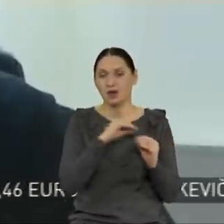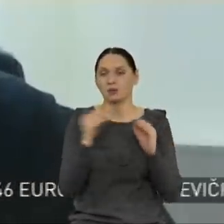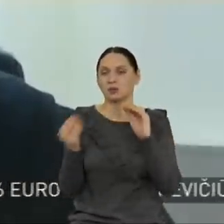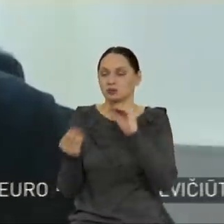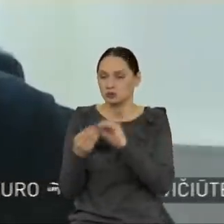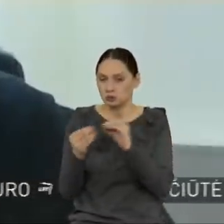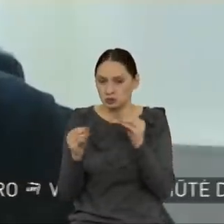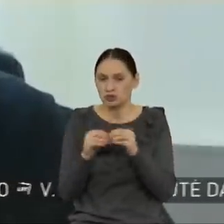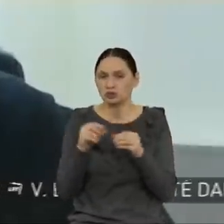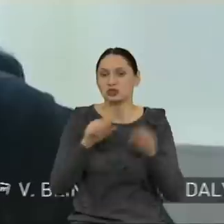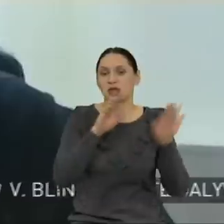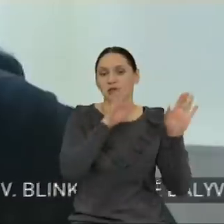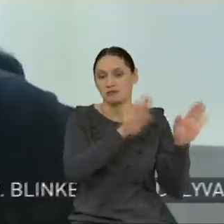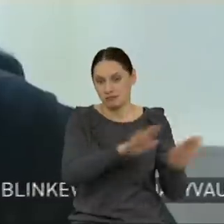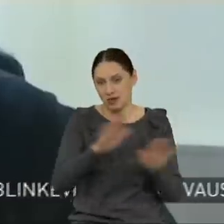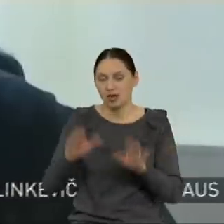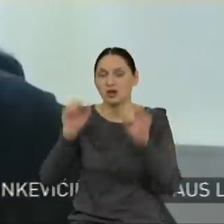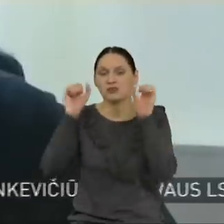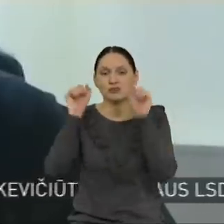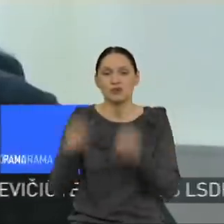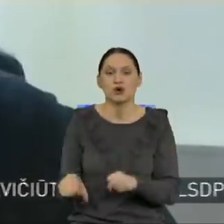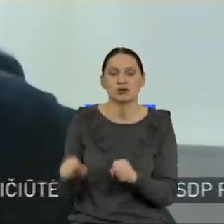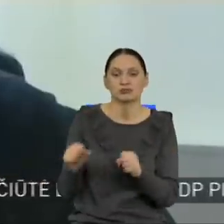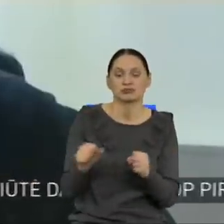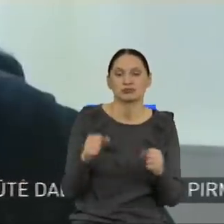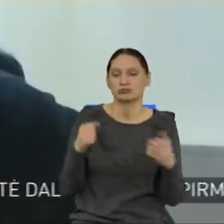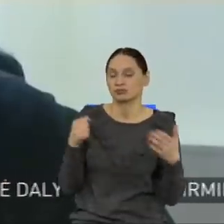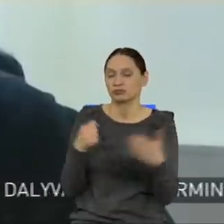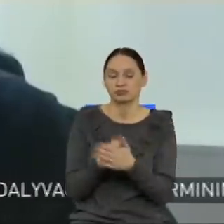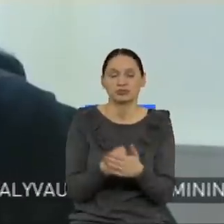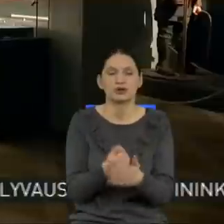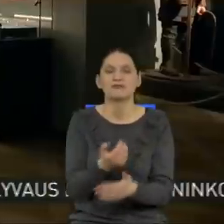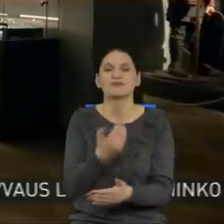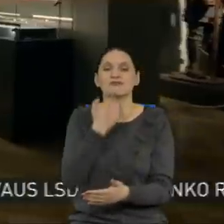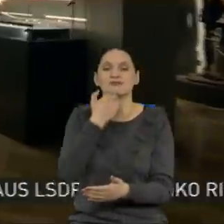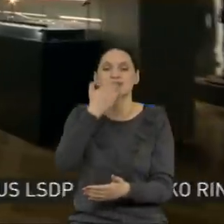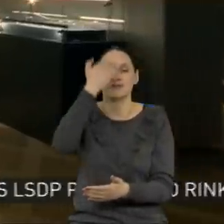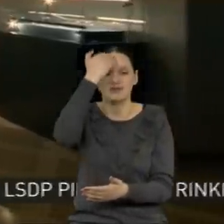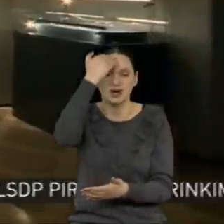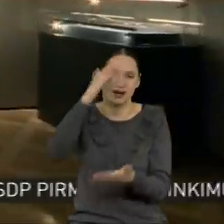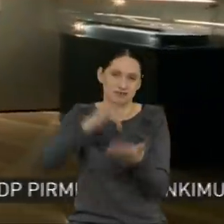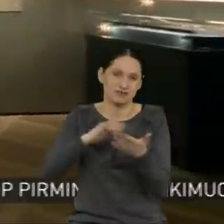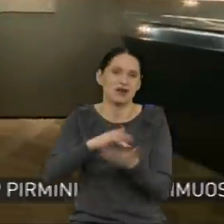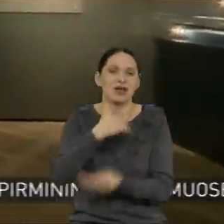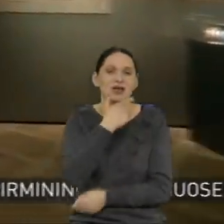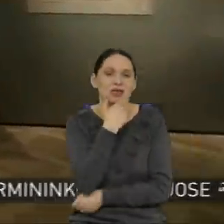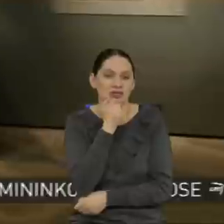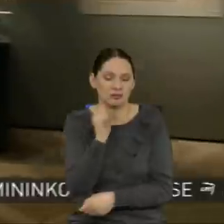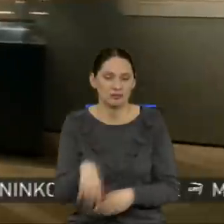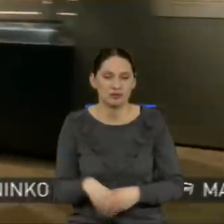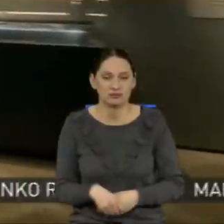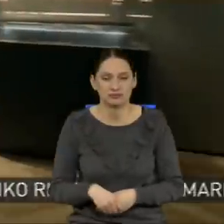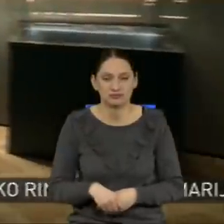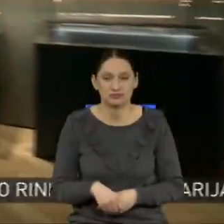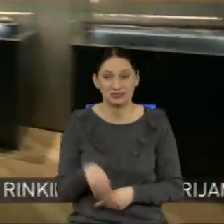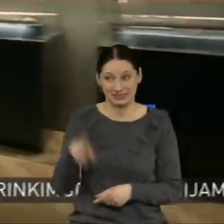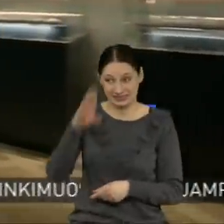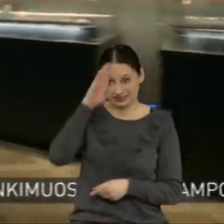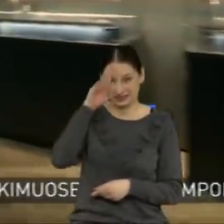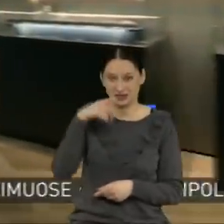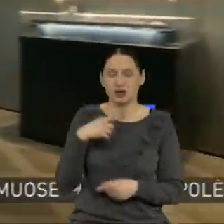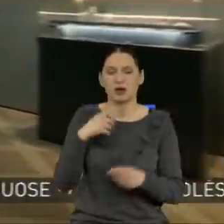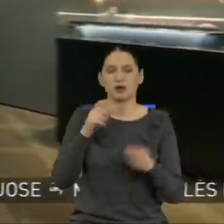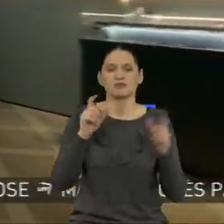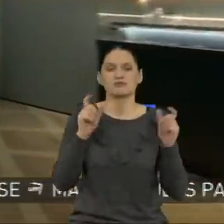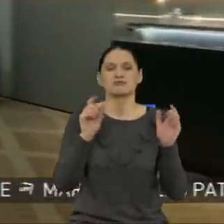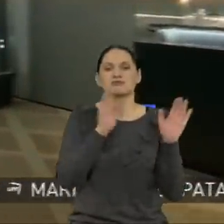ir šita paroda galės vykti iki vasaros beveik vidurio. Pasak Dolinsko, kiekviena pratesta paroda